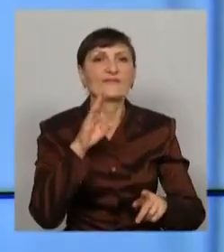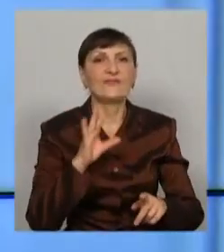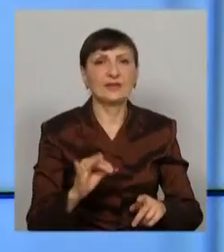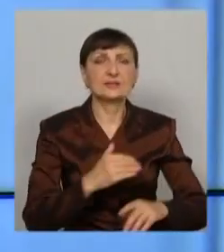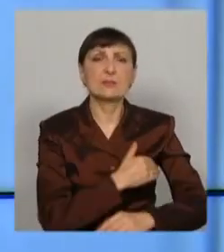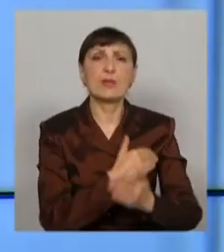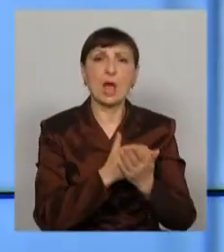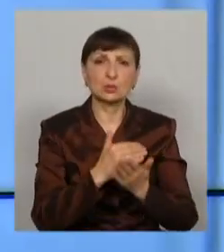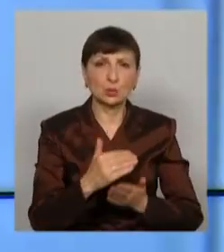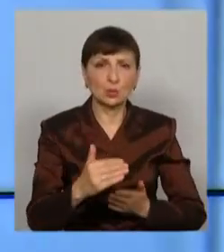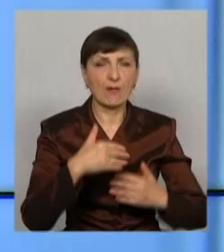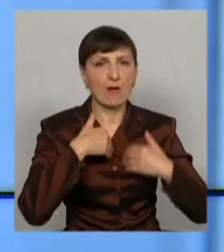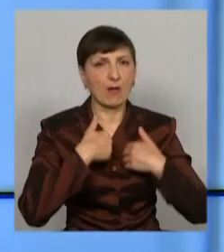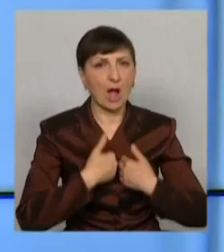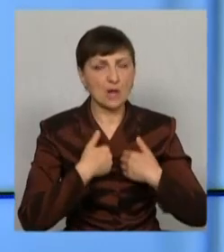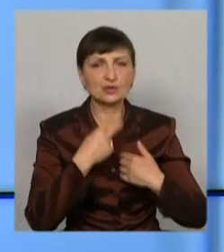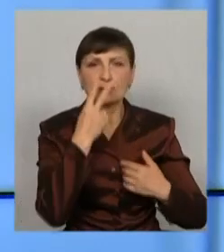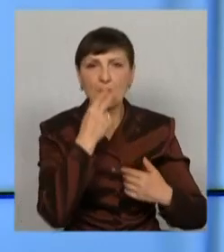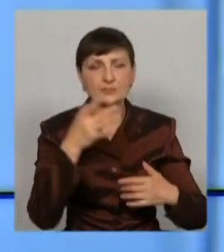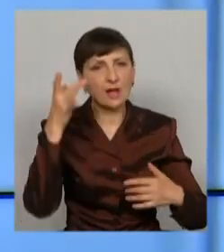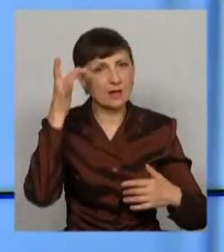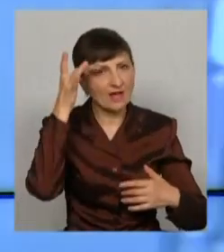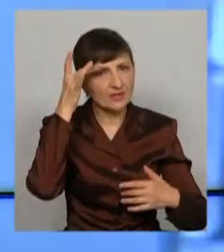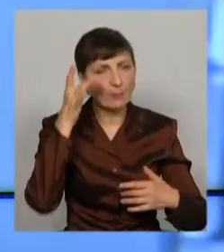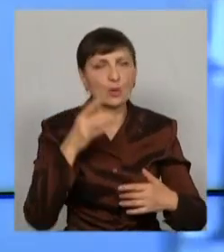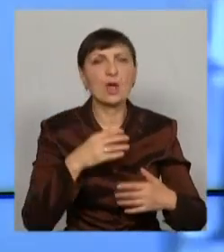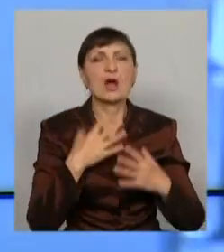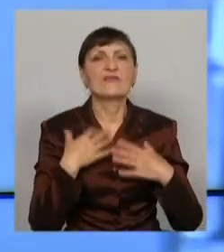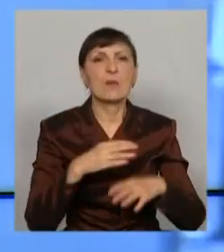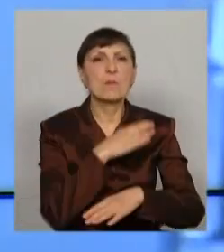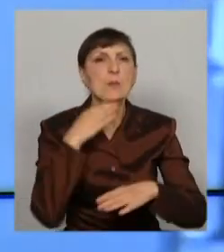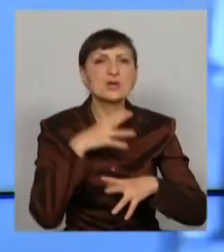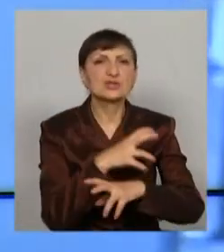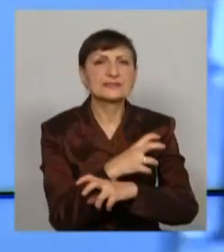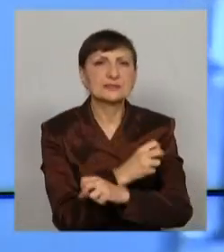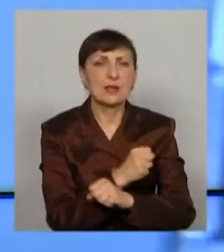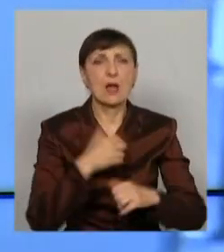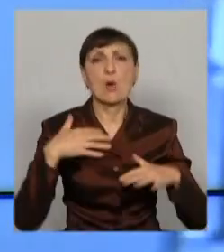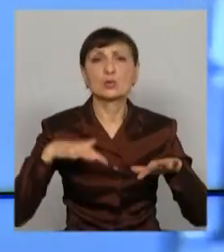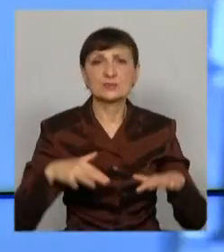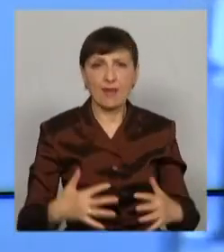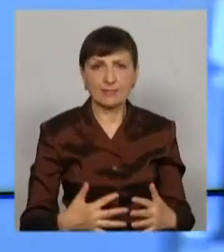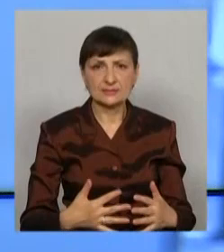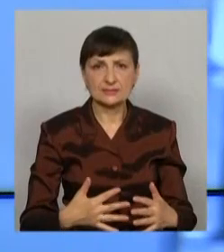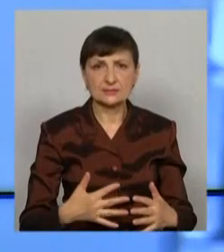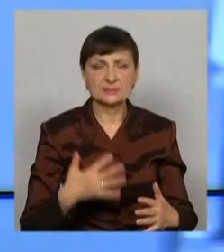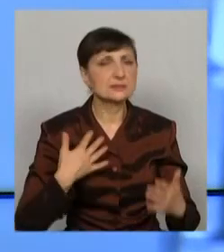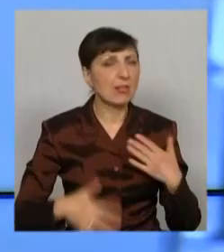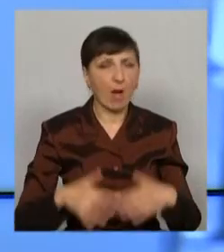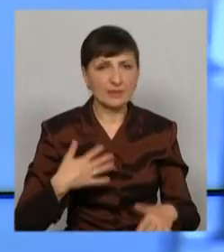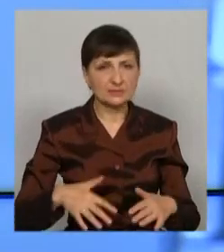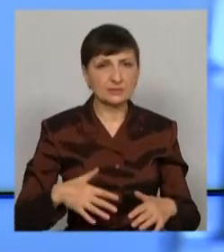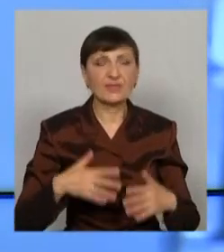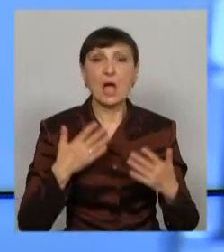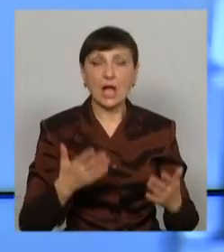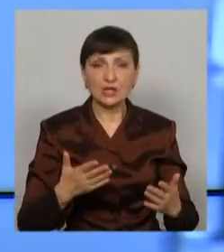Повышение температуры, кашель, насморк, головные боли, боли в мышцах, утомляемость, слабость. Конечно